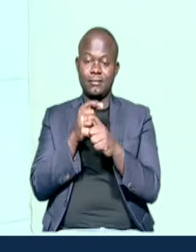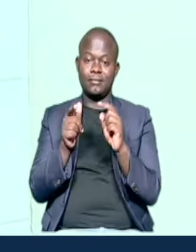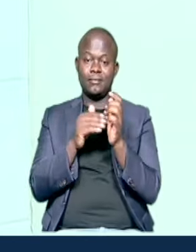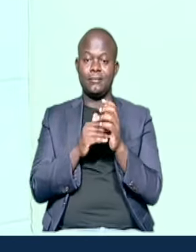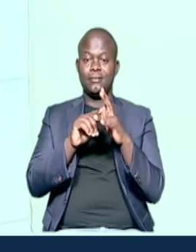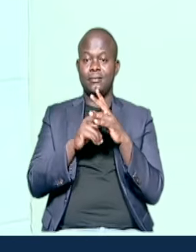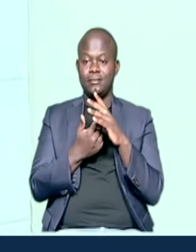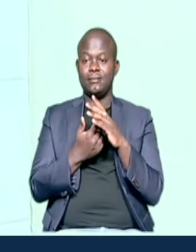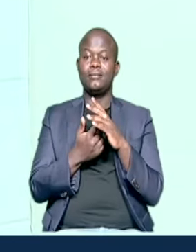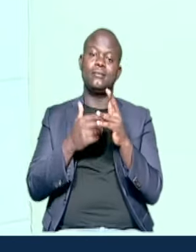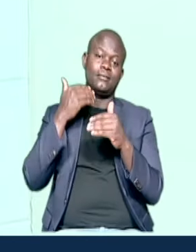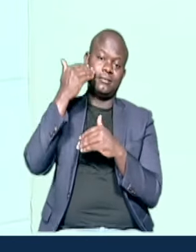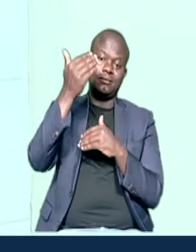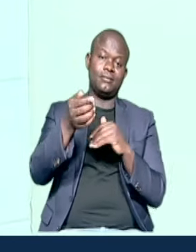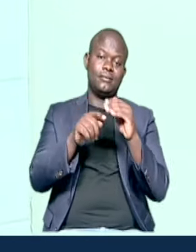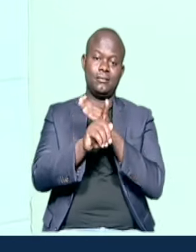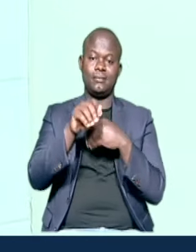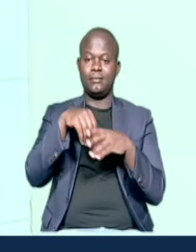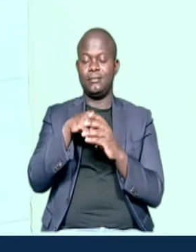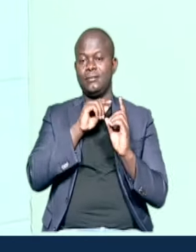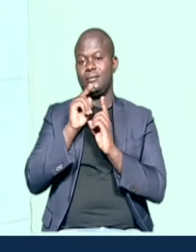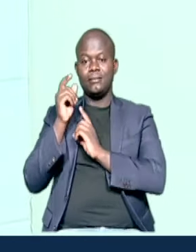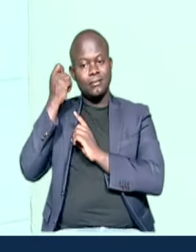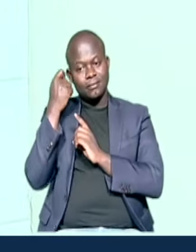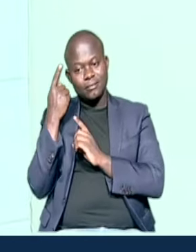nashinze urugo nyuma yuko njya mu gisirikare ni ukuvuga ngo